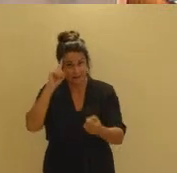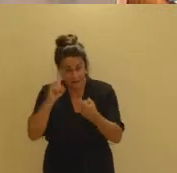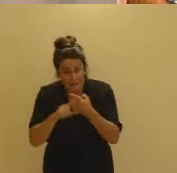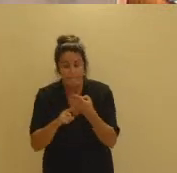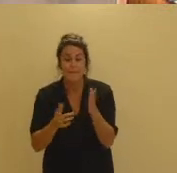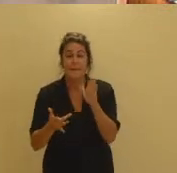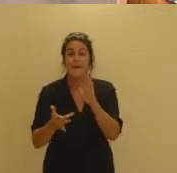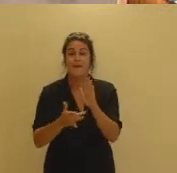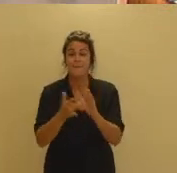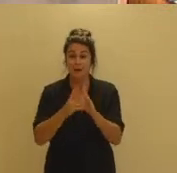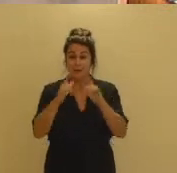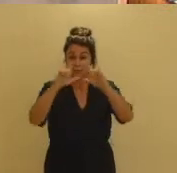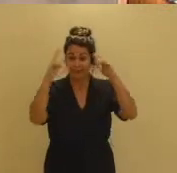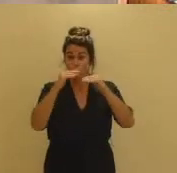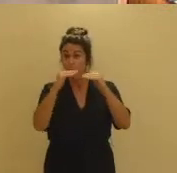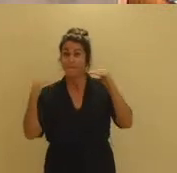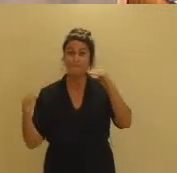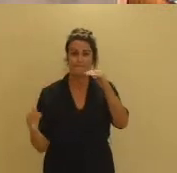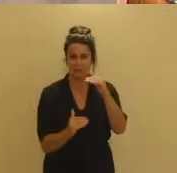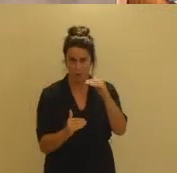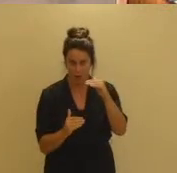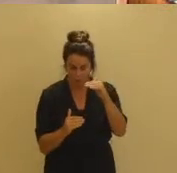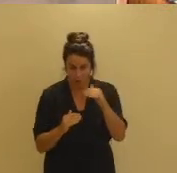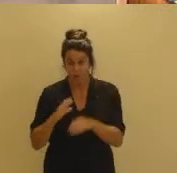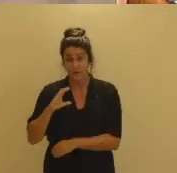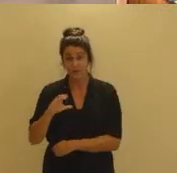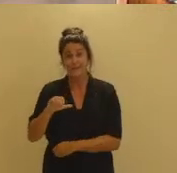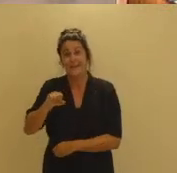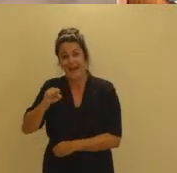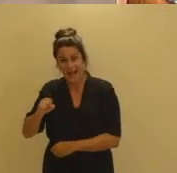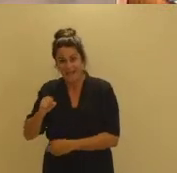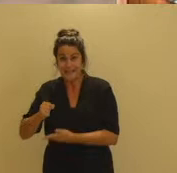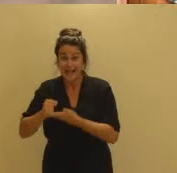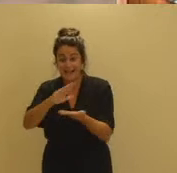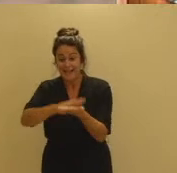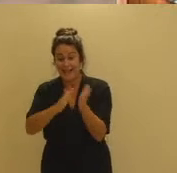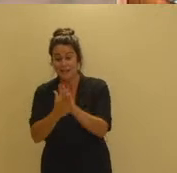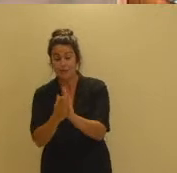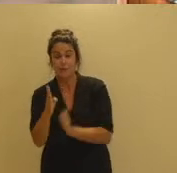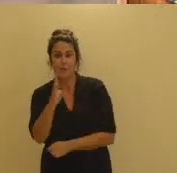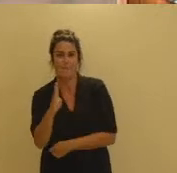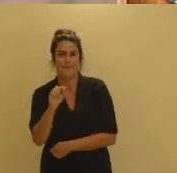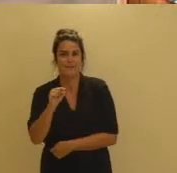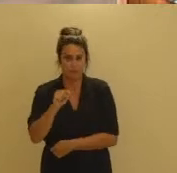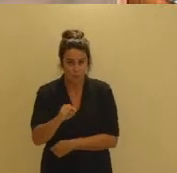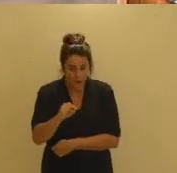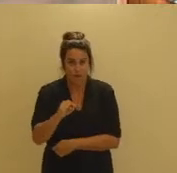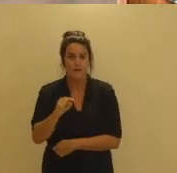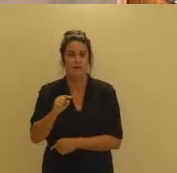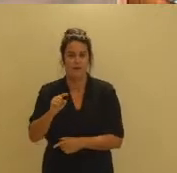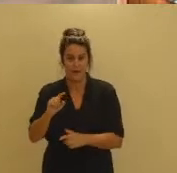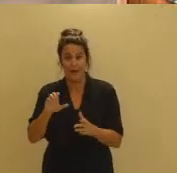mineurs pour lesquels le CCAS accompagnera l'association Bidassoa et Torkinekin dans la mise en relation avec les services du